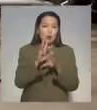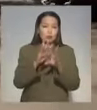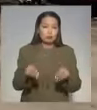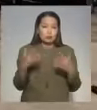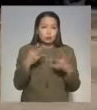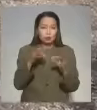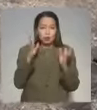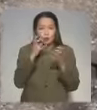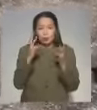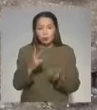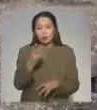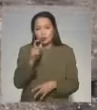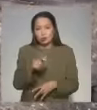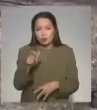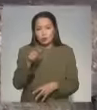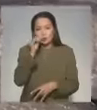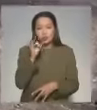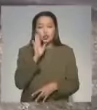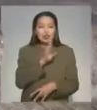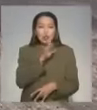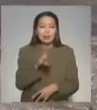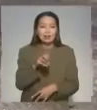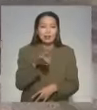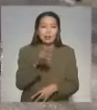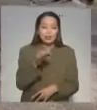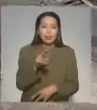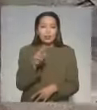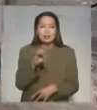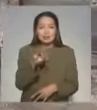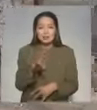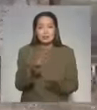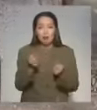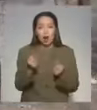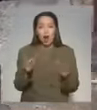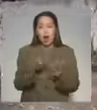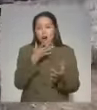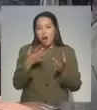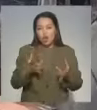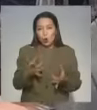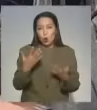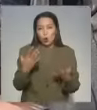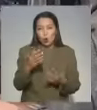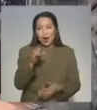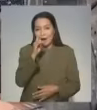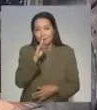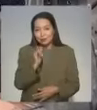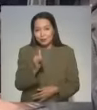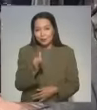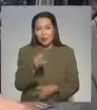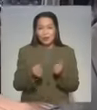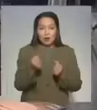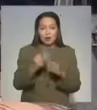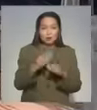серьезно пострадали 4 человека. Мужчина и женщина-кладовщик-кассир получили ожог рук. Оператор АЗС и водитель машины-заправщика в